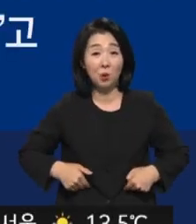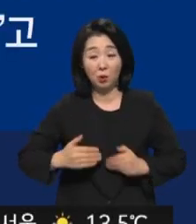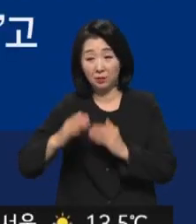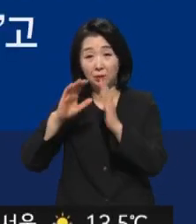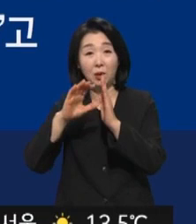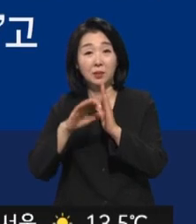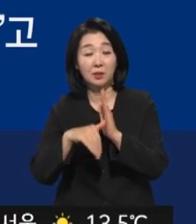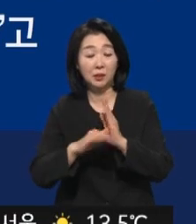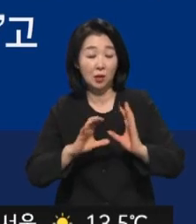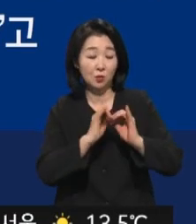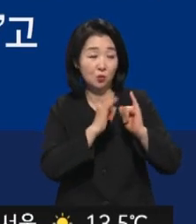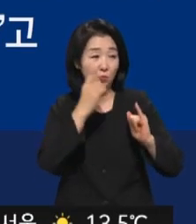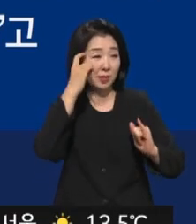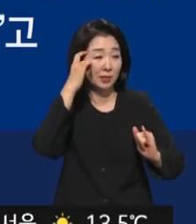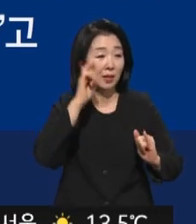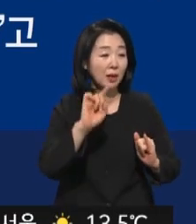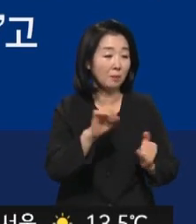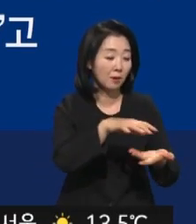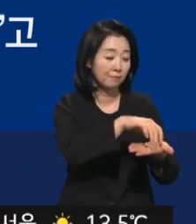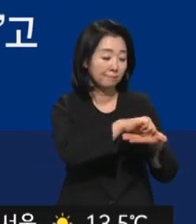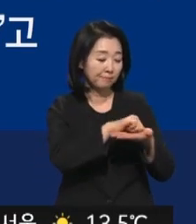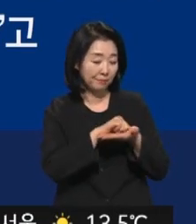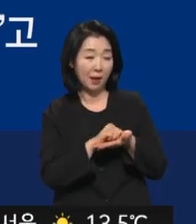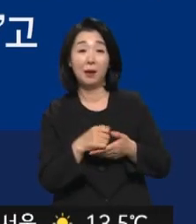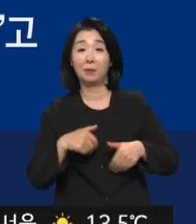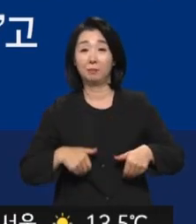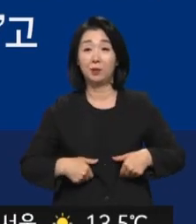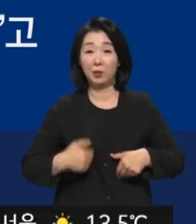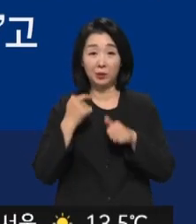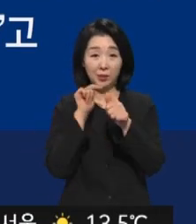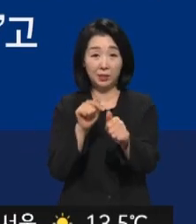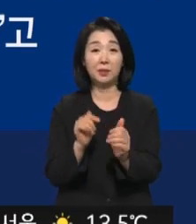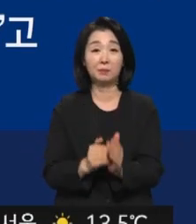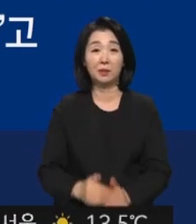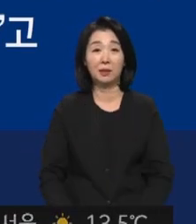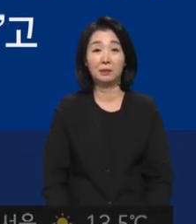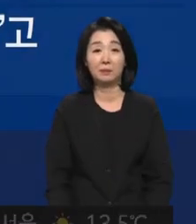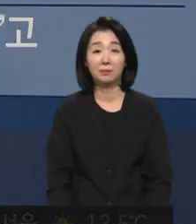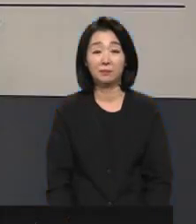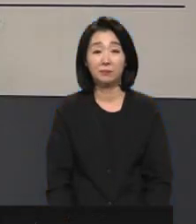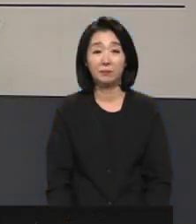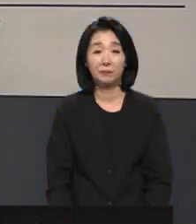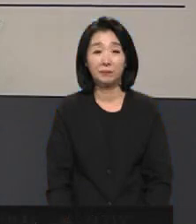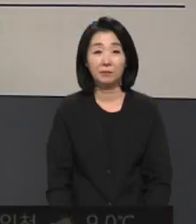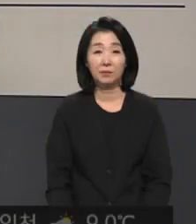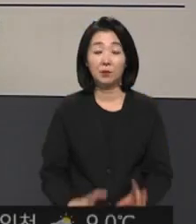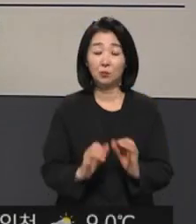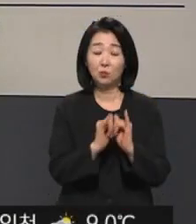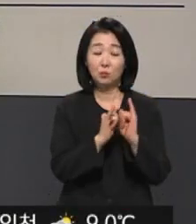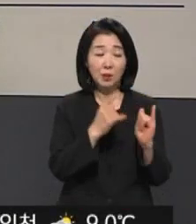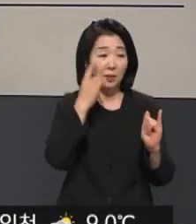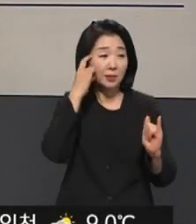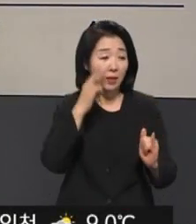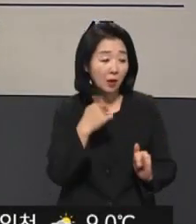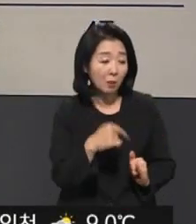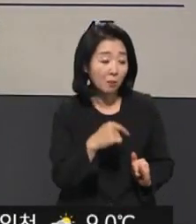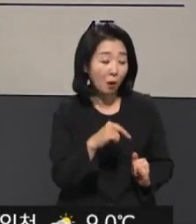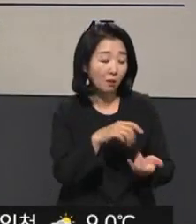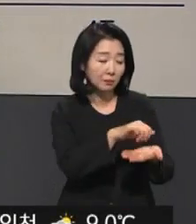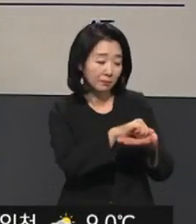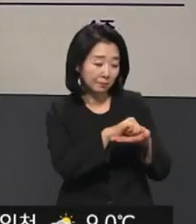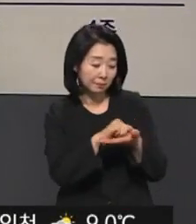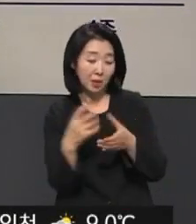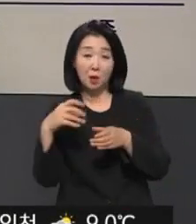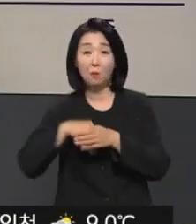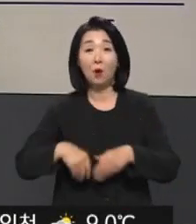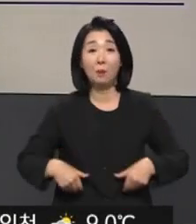과정에서 국민 여론이 충분히 반영되도록 하라고 지시했습니다. 네, 국민 여론이 충분히 반영되도록 하라